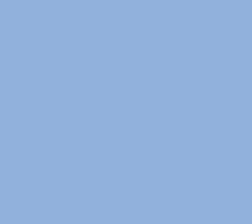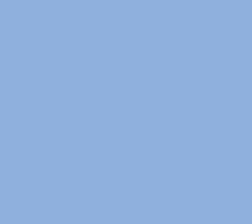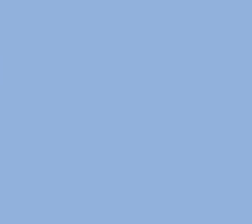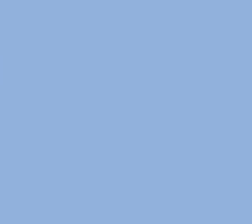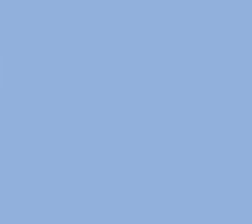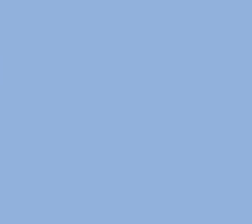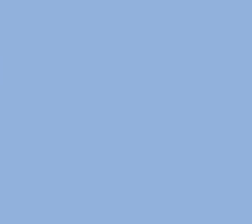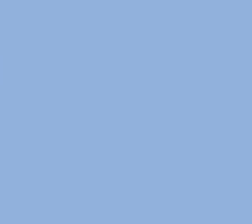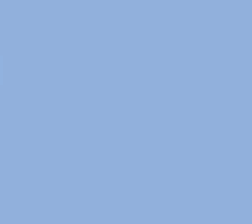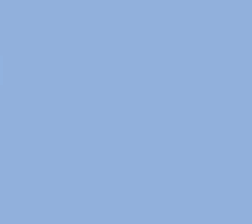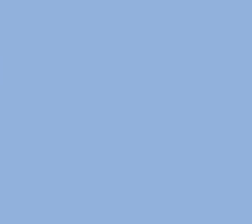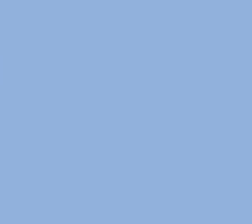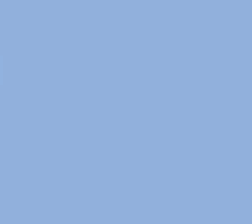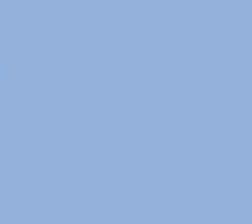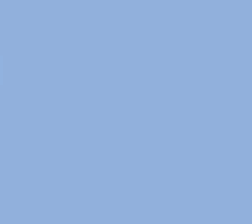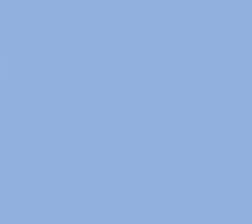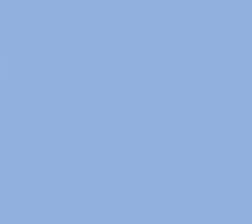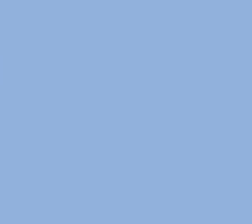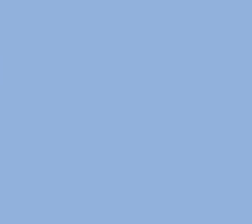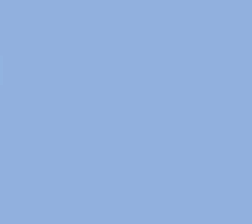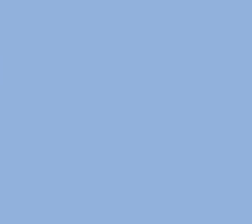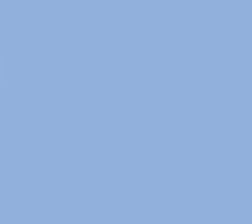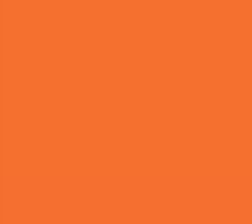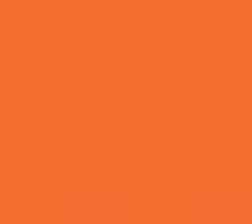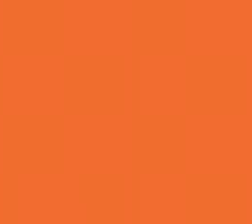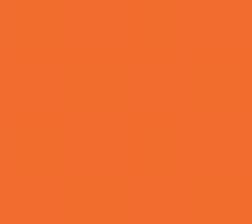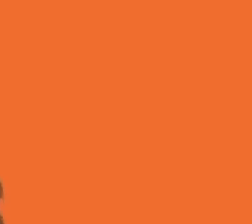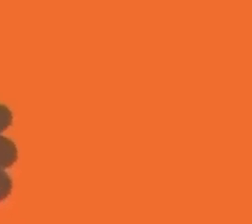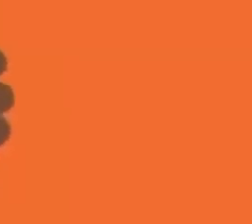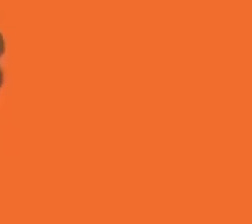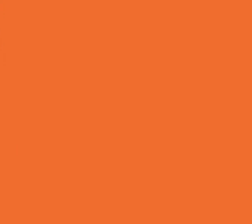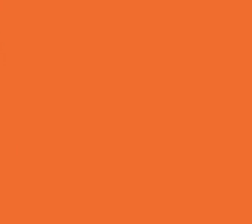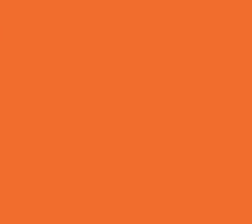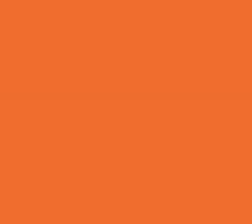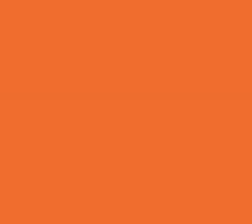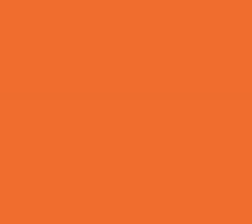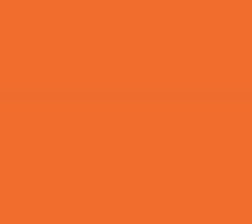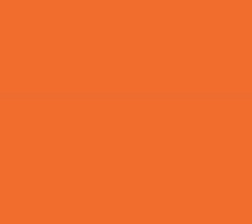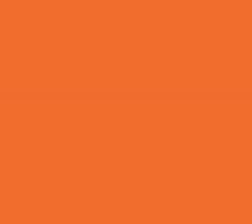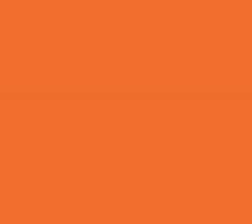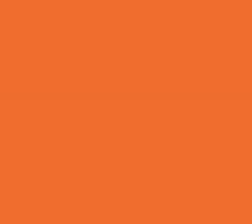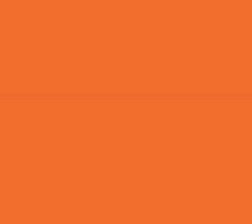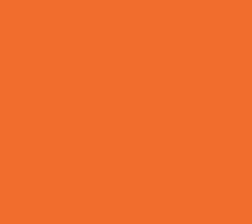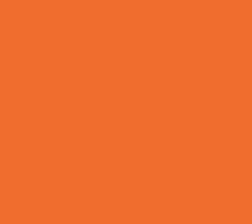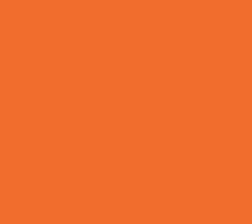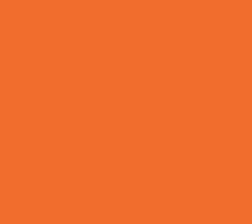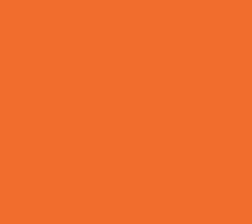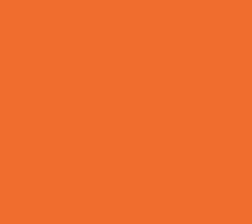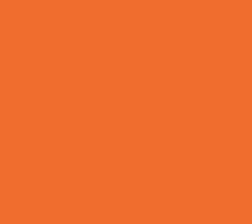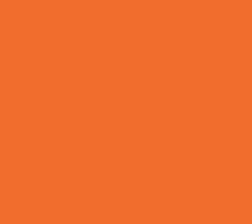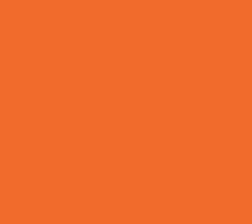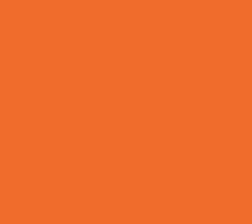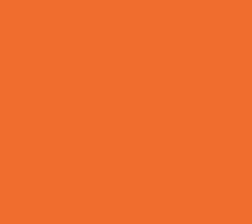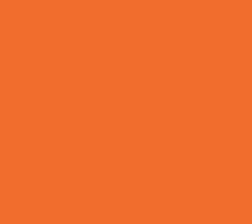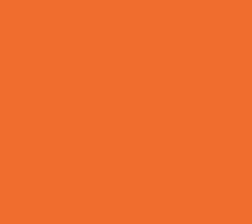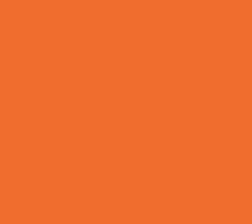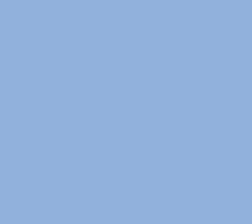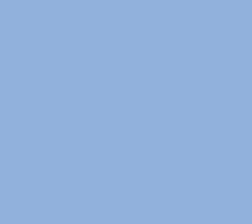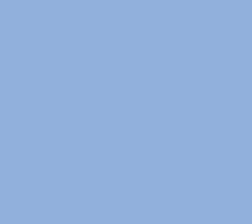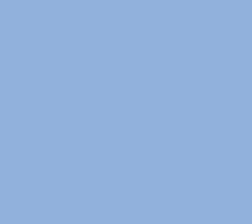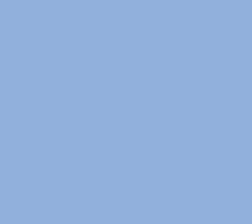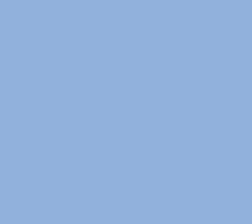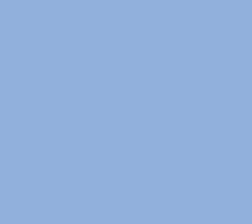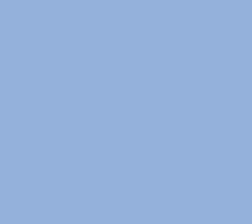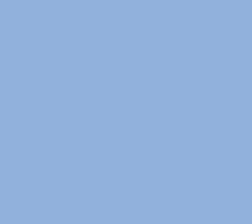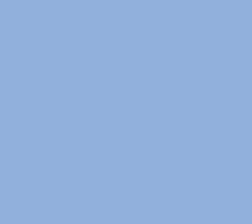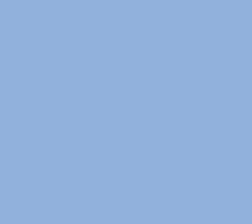hizi: kuosha mikono yako mara kwa mara na sabuni na maji kwa angalau sekunde 40. 2. Funika mdomo wako na kiwiko wakati wote unapokohoa